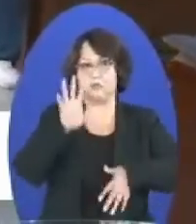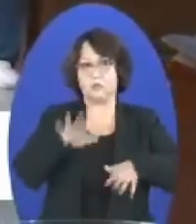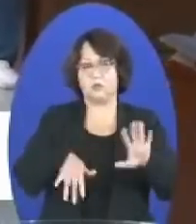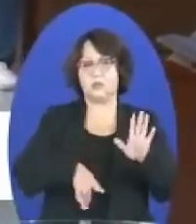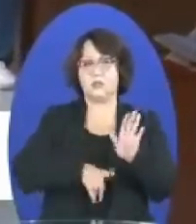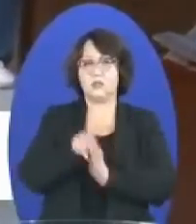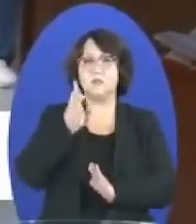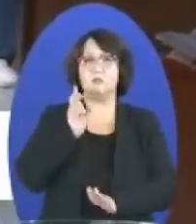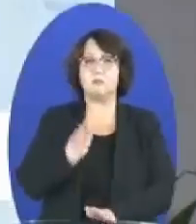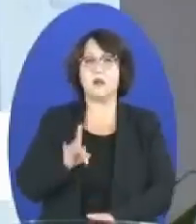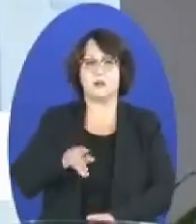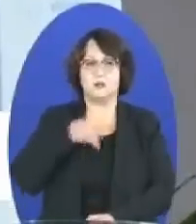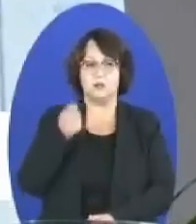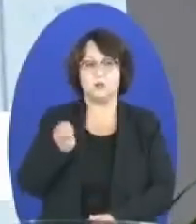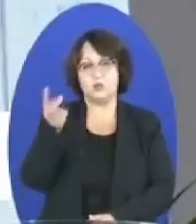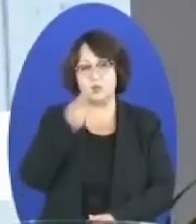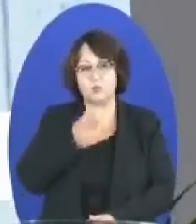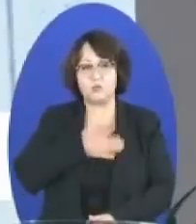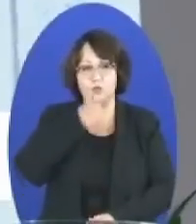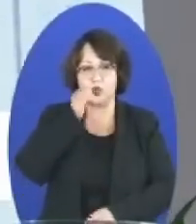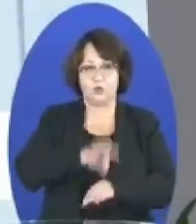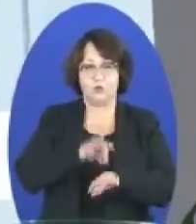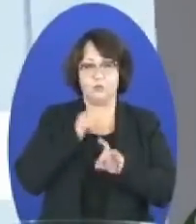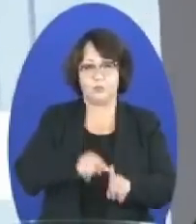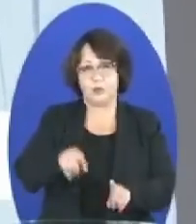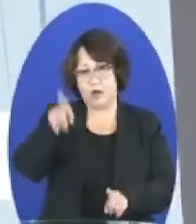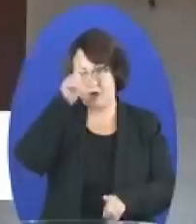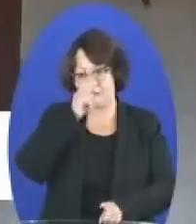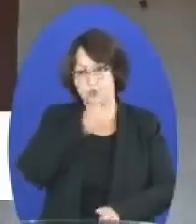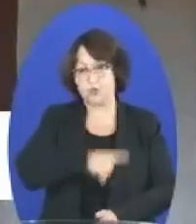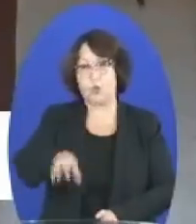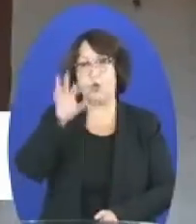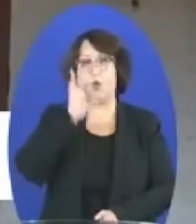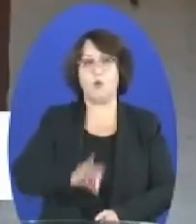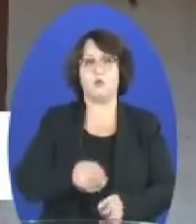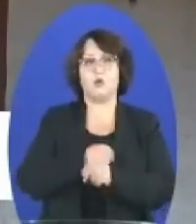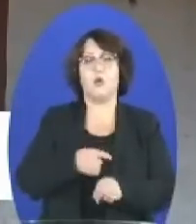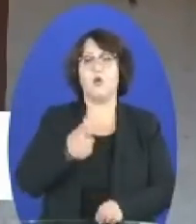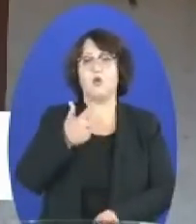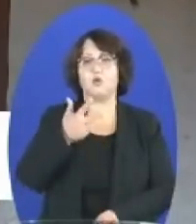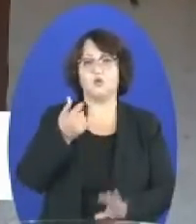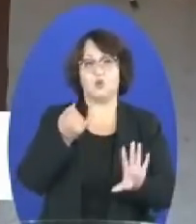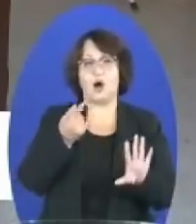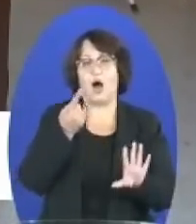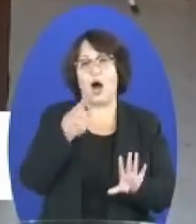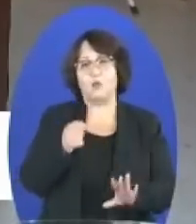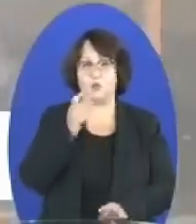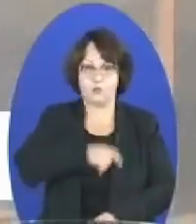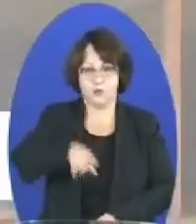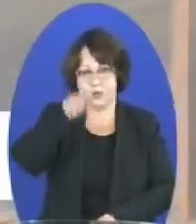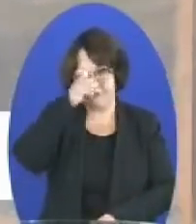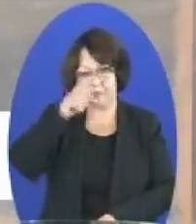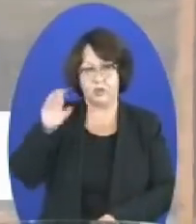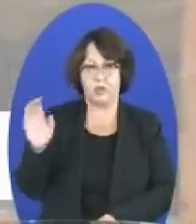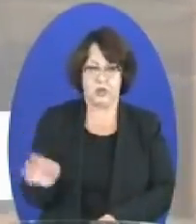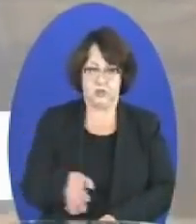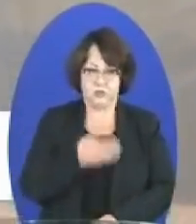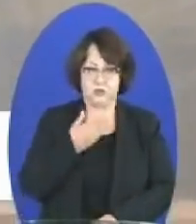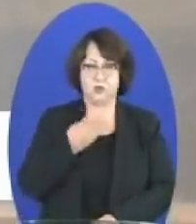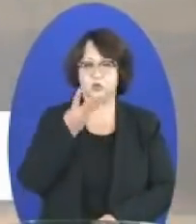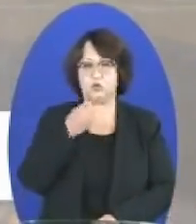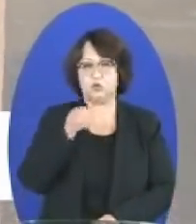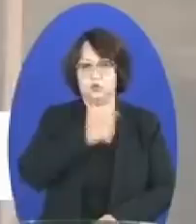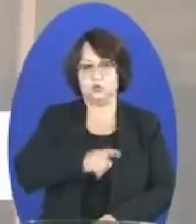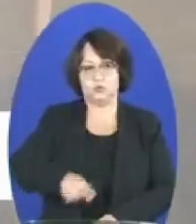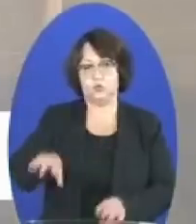байдлын зэрэгч хилжин хүнд өвчтөе иргэдэд зориулж эмнэлгийг бүрэн чөлөөлсөн. Өнөөдрийн байдлаар 610 орчим иргэнийг эдгэж эмчилсэн байна. Одоогийн байдлаар 40 гаруй